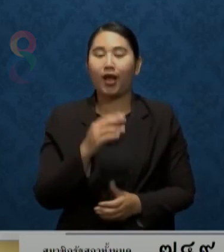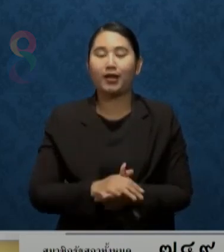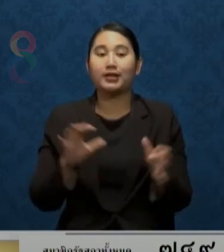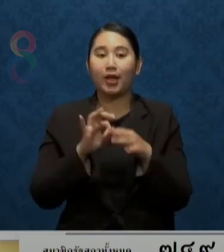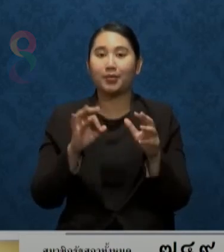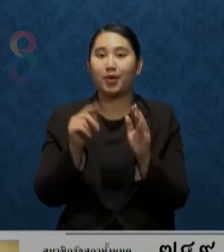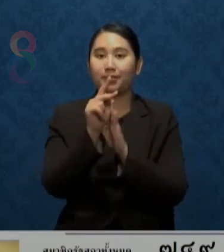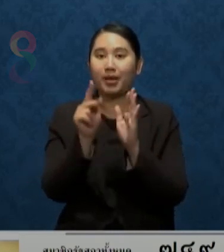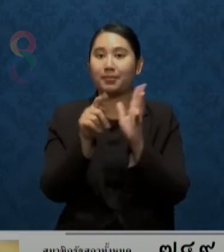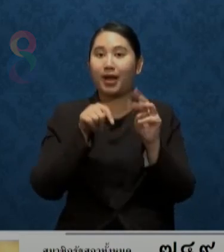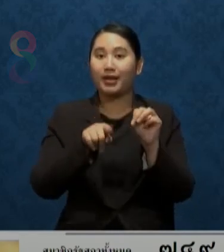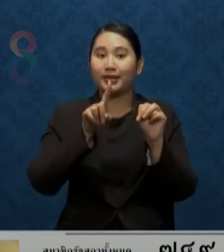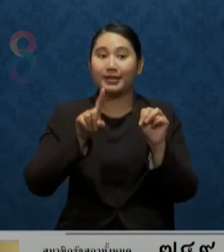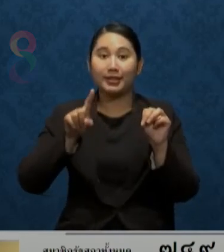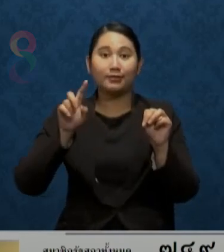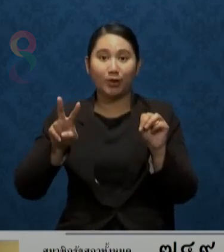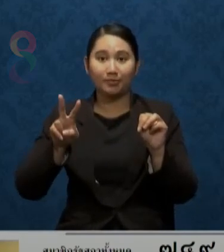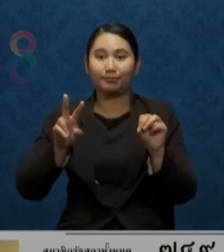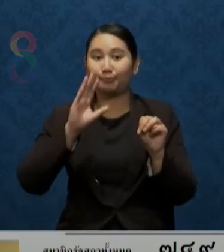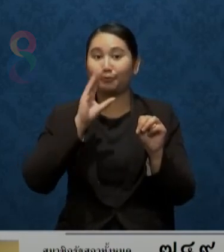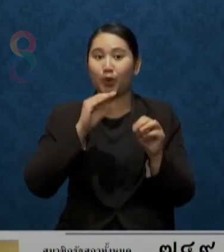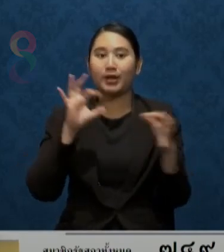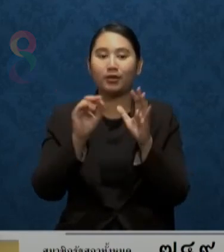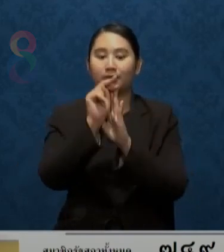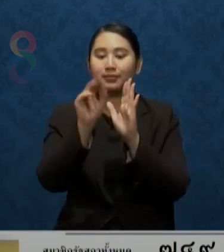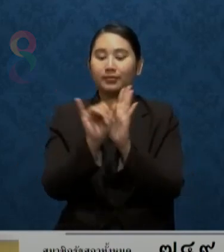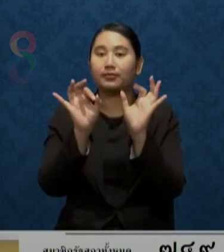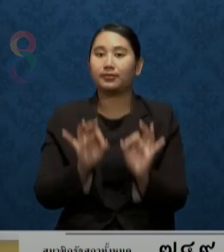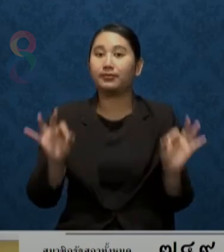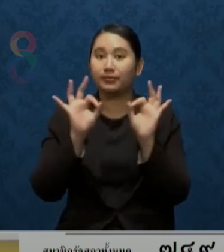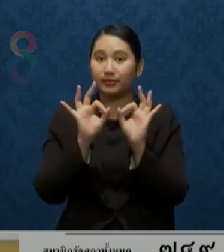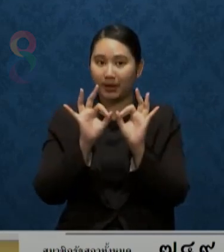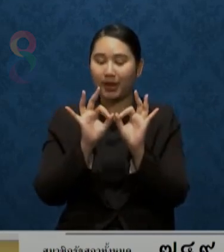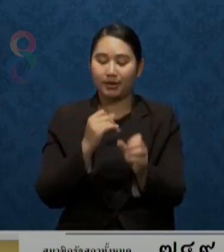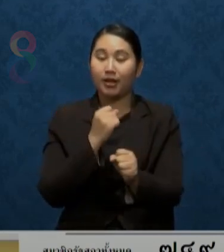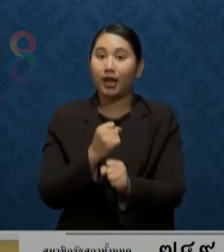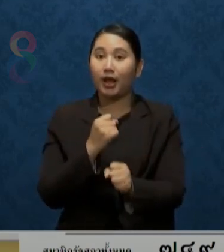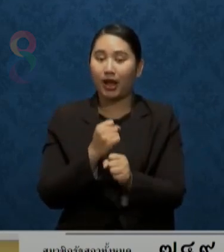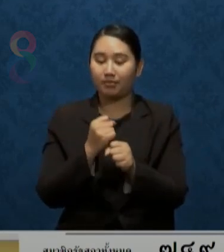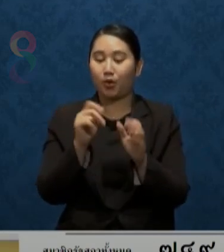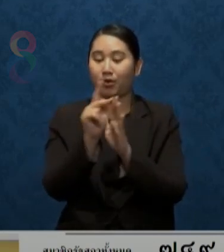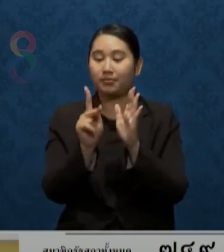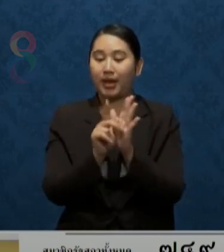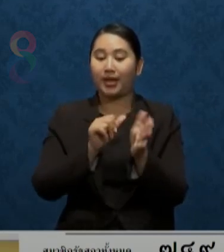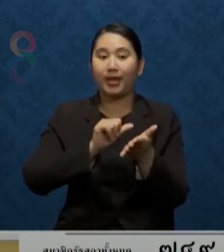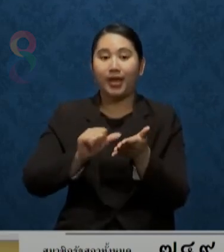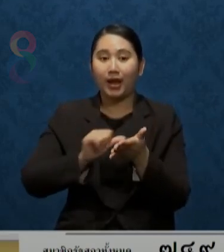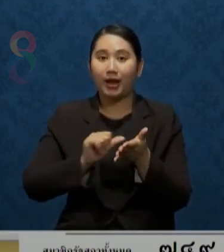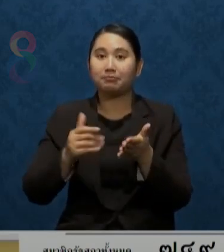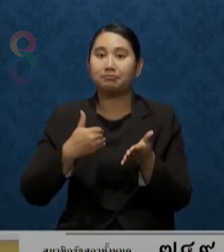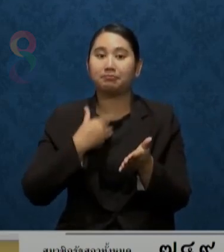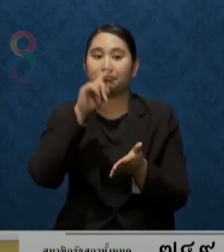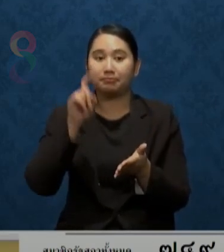ามาตรา112เหมาะสมที่จะเป็นนโยบายสำคัญที่จะต้องดำเนินการแก้ไขกฎหมายเหล่านี้หรือไม่เนี่ยนะ